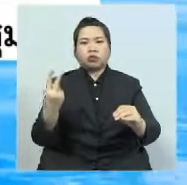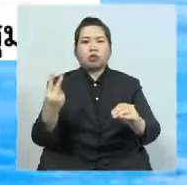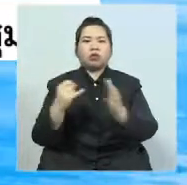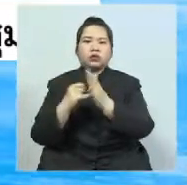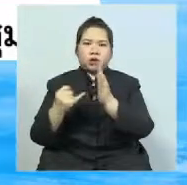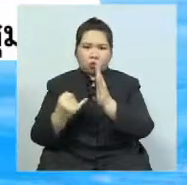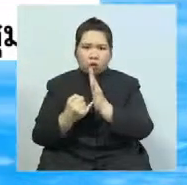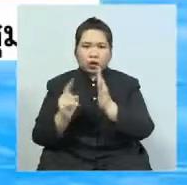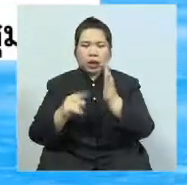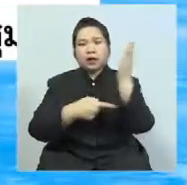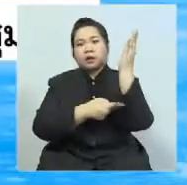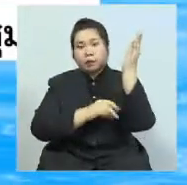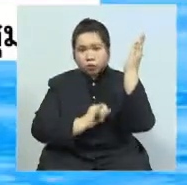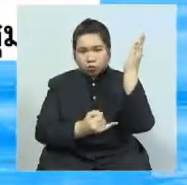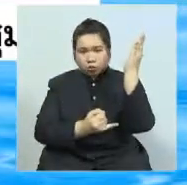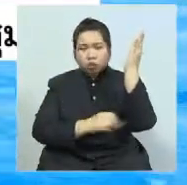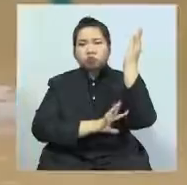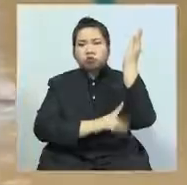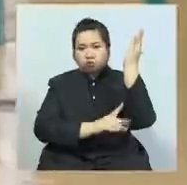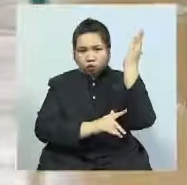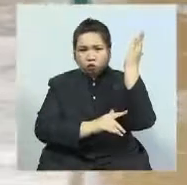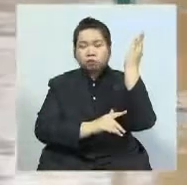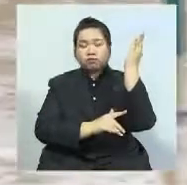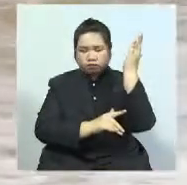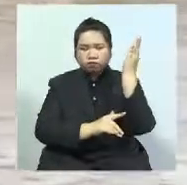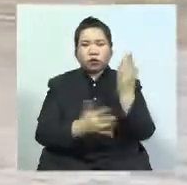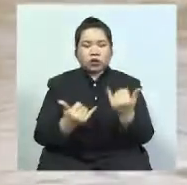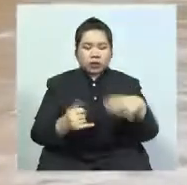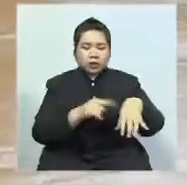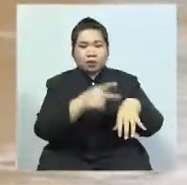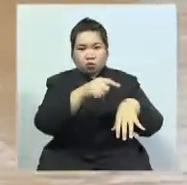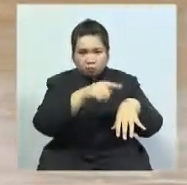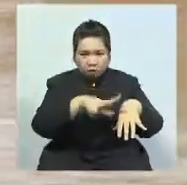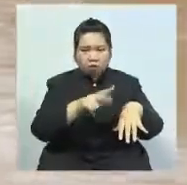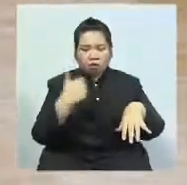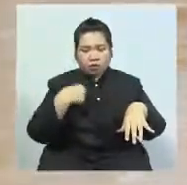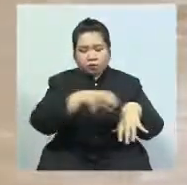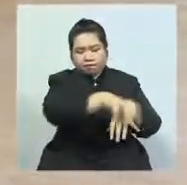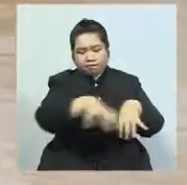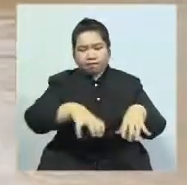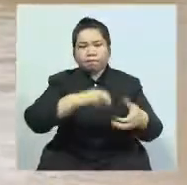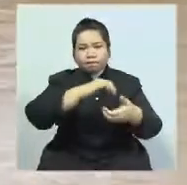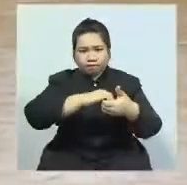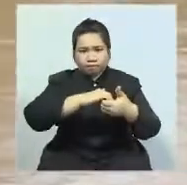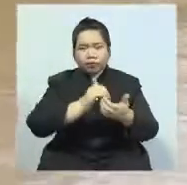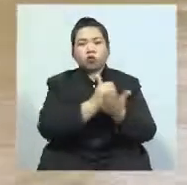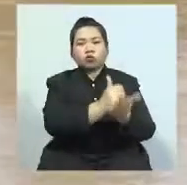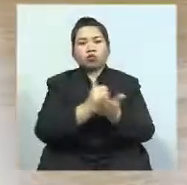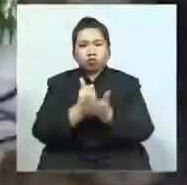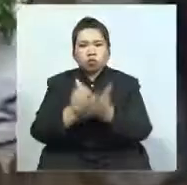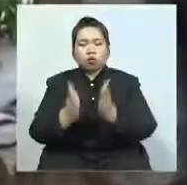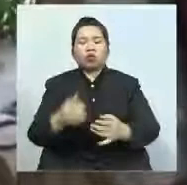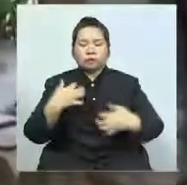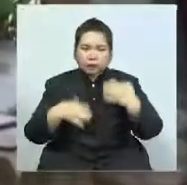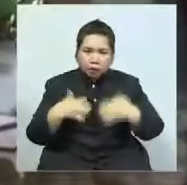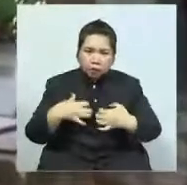ยอีก2จังหวัดก็คือที่ประจวบคีรีขันธ์แล้วก็ชุมพรนะคะทางปภ.ค่ะก็ร่วมกับหน่วยงานที่เกี่ยวข้องเร่งให้การช่วยเหลือพี่น้องผู้ประ